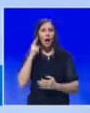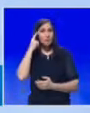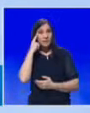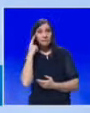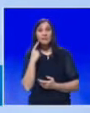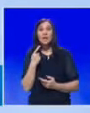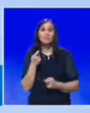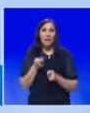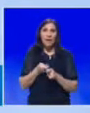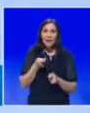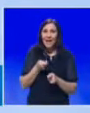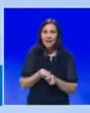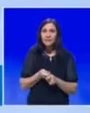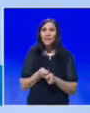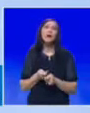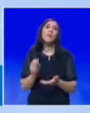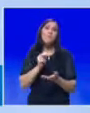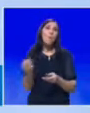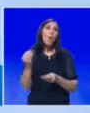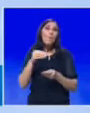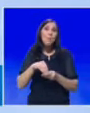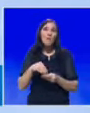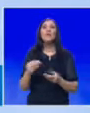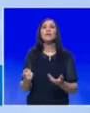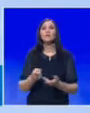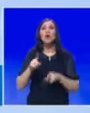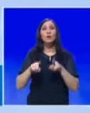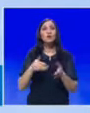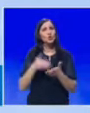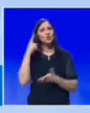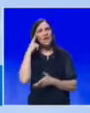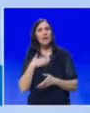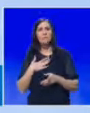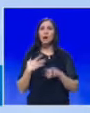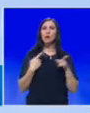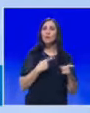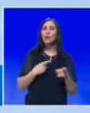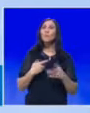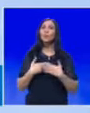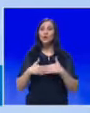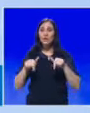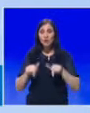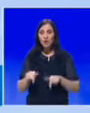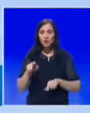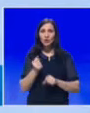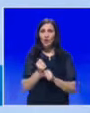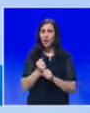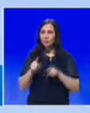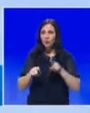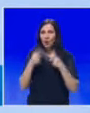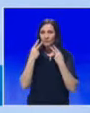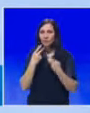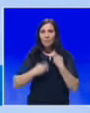смятаме да се реализира попълването на регулатори, защото знаете, имаме критика и по отношение на настояща работа на регулаторите.